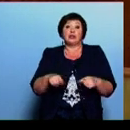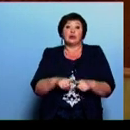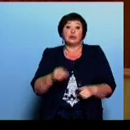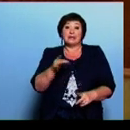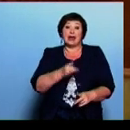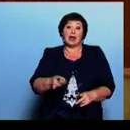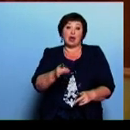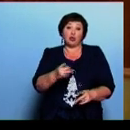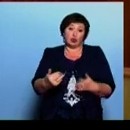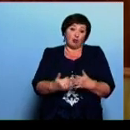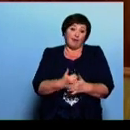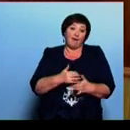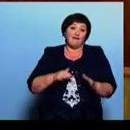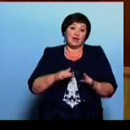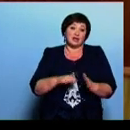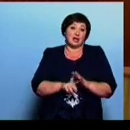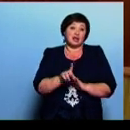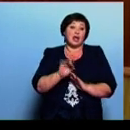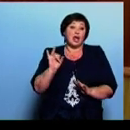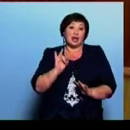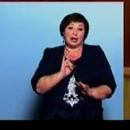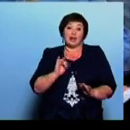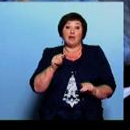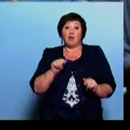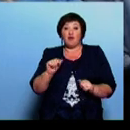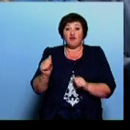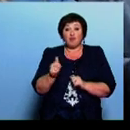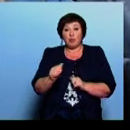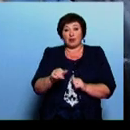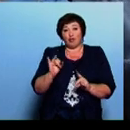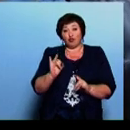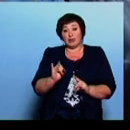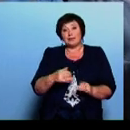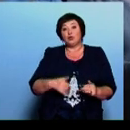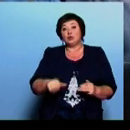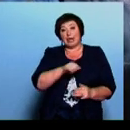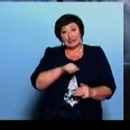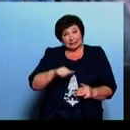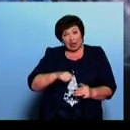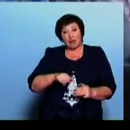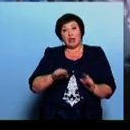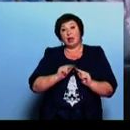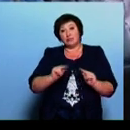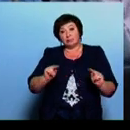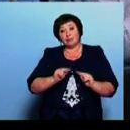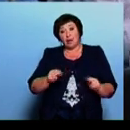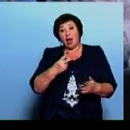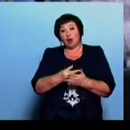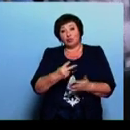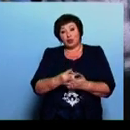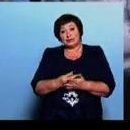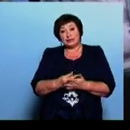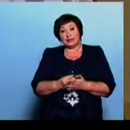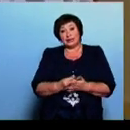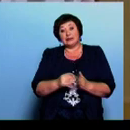но с появлением своего акселератора проектов «Вверх», можгинцы могут наверстать упущенное. Грант на его создание выиграл Андрей Семенов